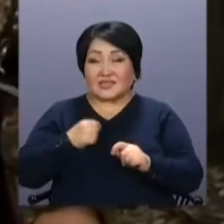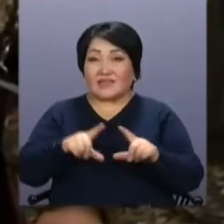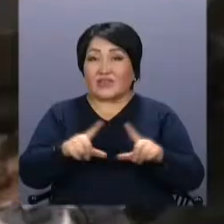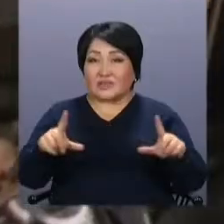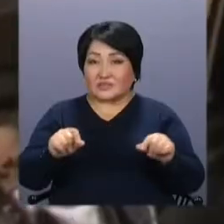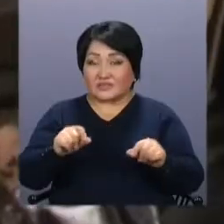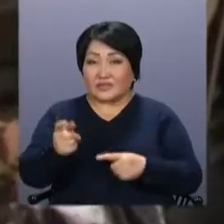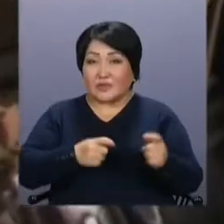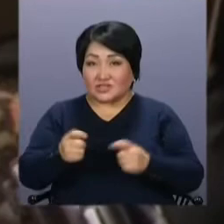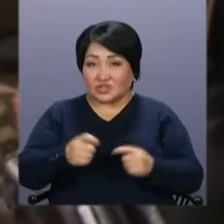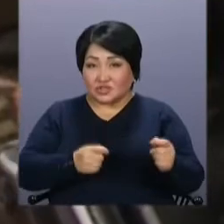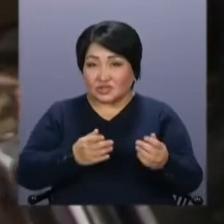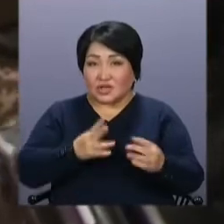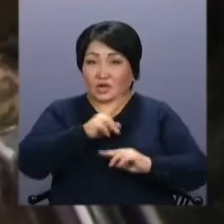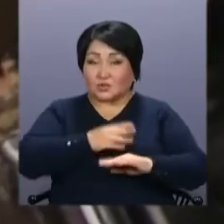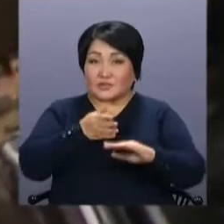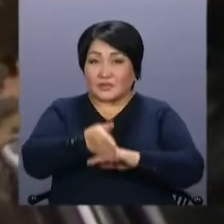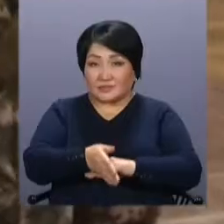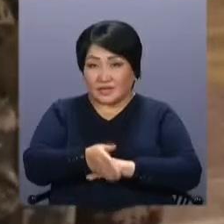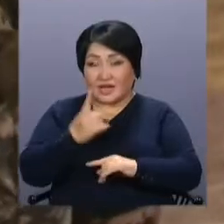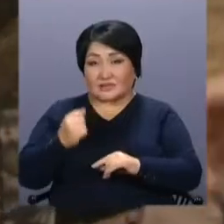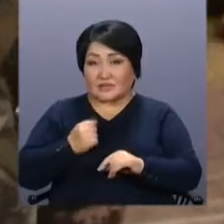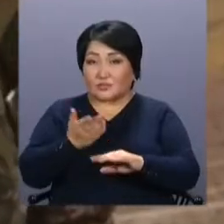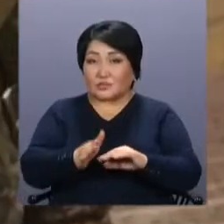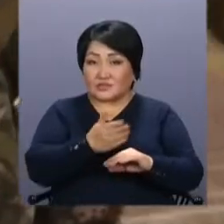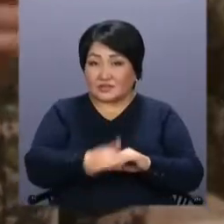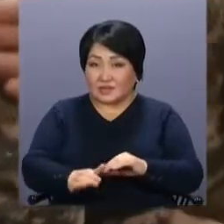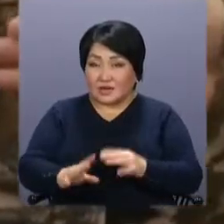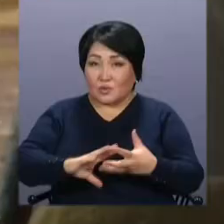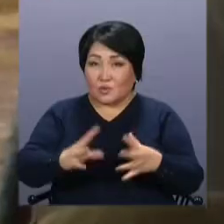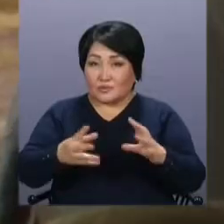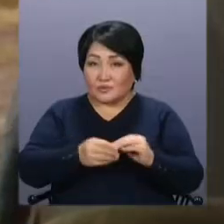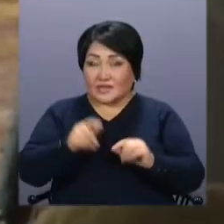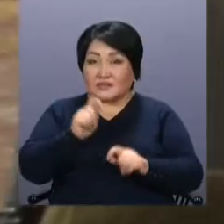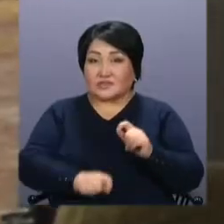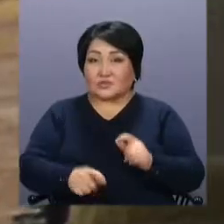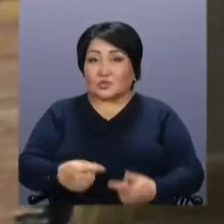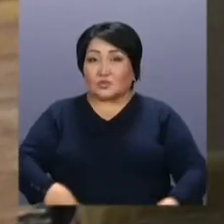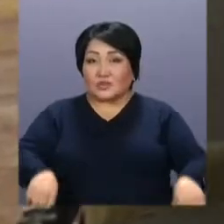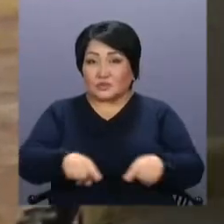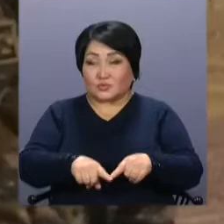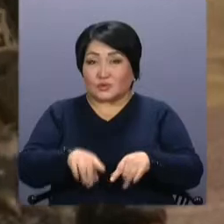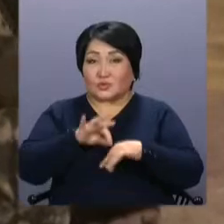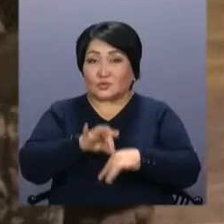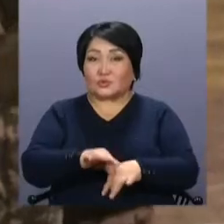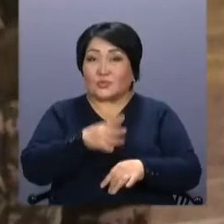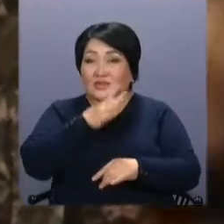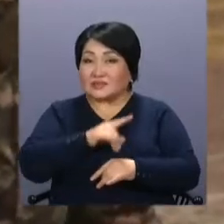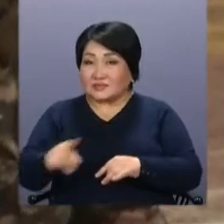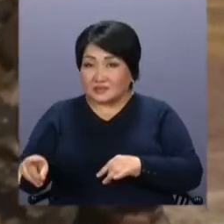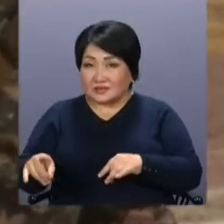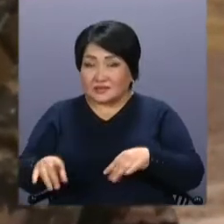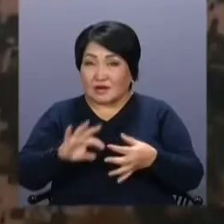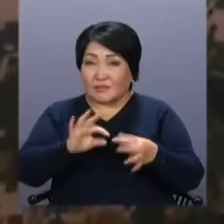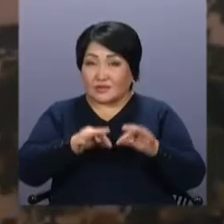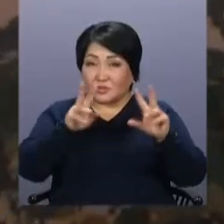сапары барысында әскери бөлімдердің бөлімшелеріндегі қорытынды тексерістің ұйымдастырылуы мен өткізілу барысын егжей-тегжейлі бақылаған. Әскери